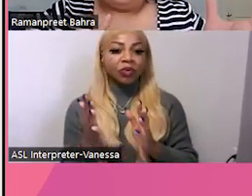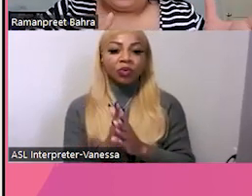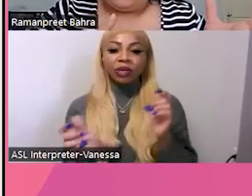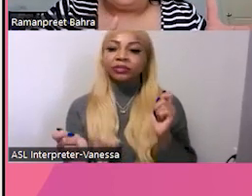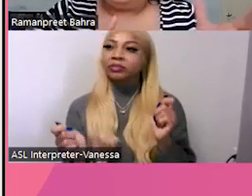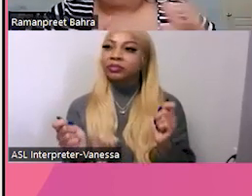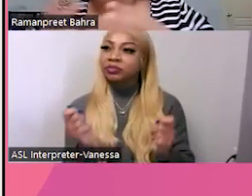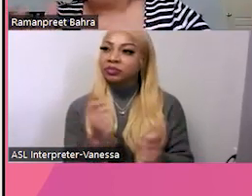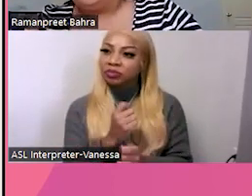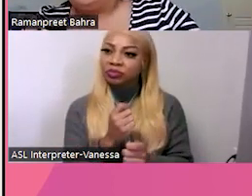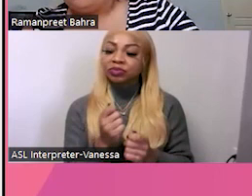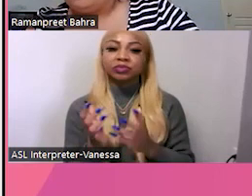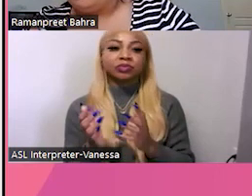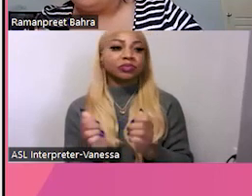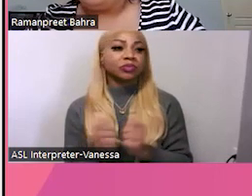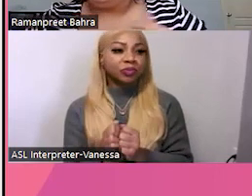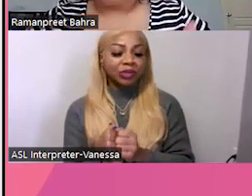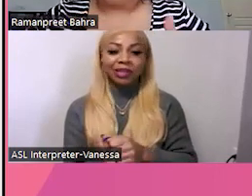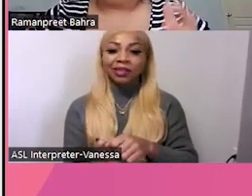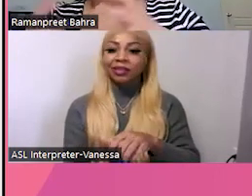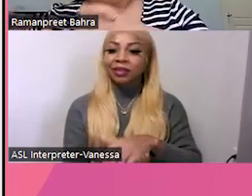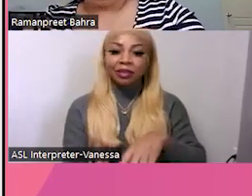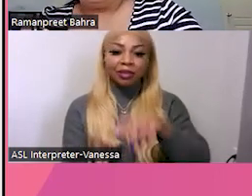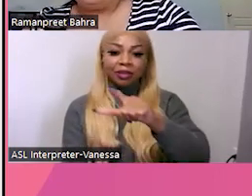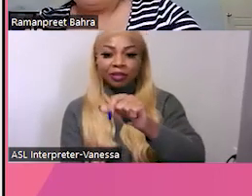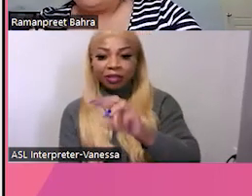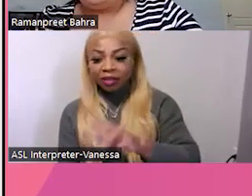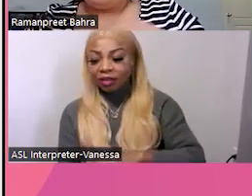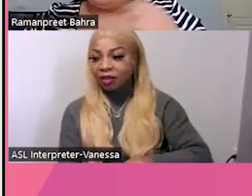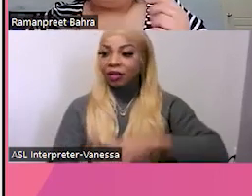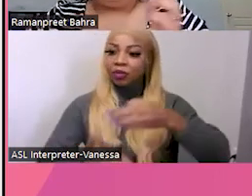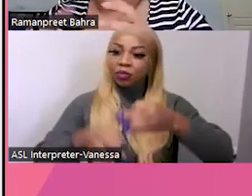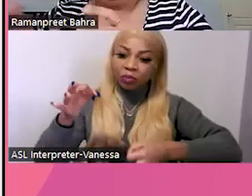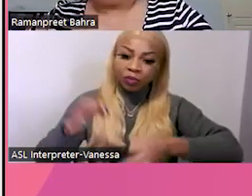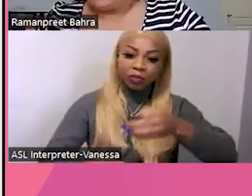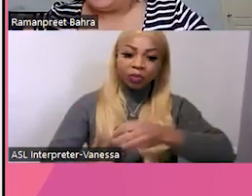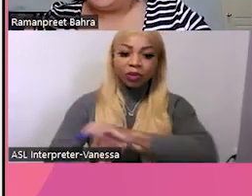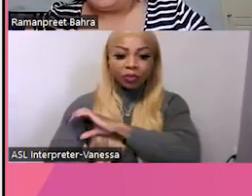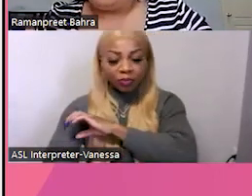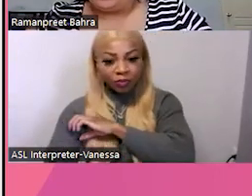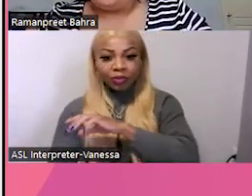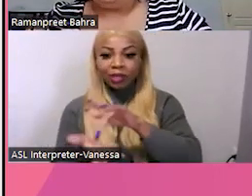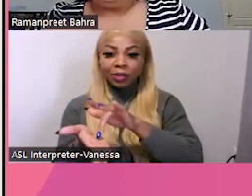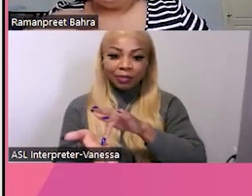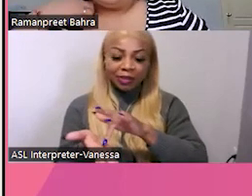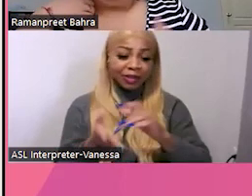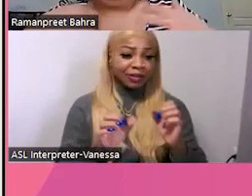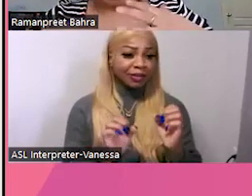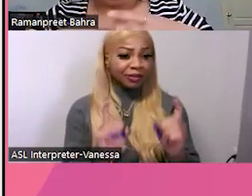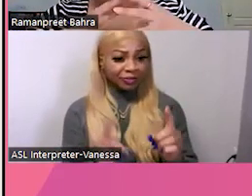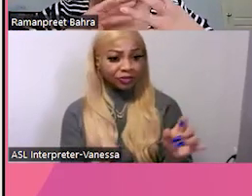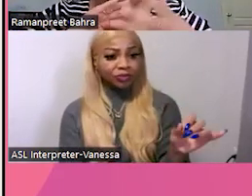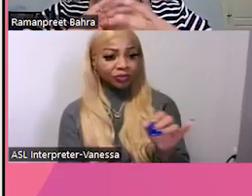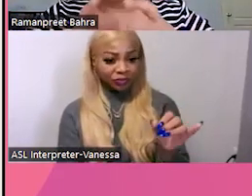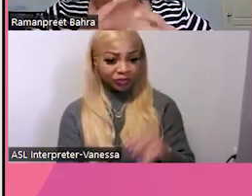et dans la façon dont nous cherchons à trouver des résolutions en nous adressant aux forces de l'ordre. On le voit dans le domaine de la médecine,